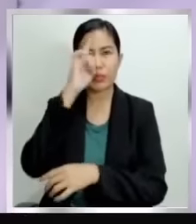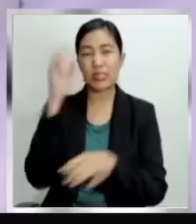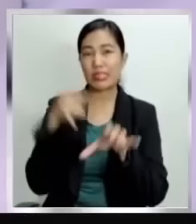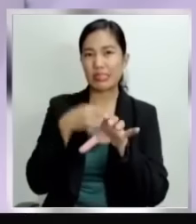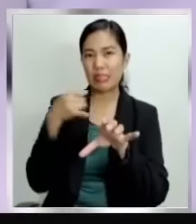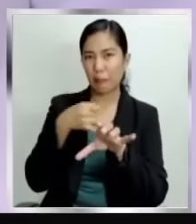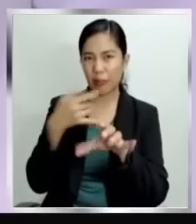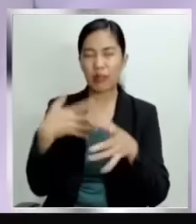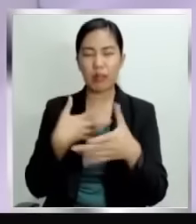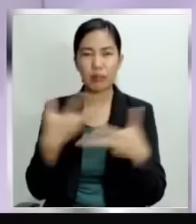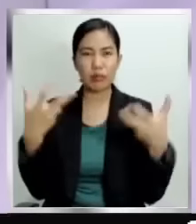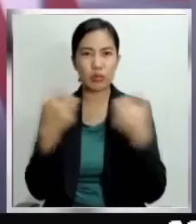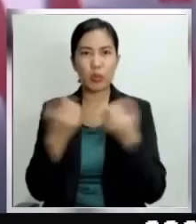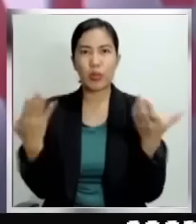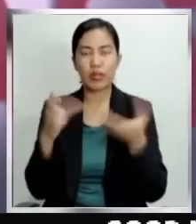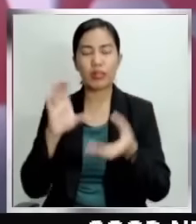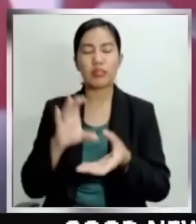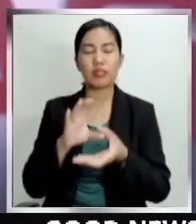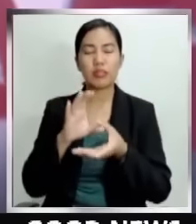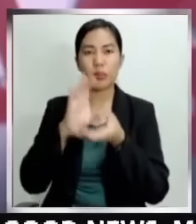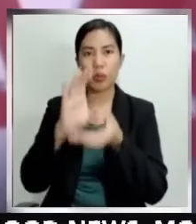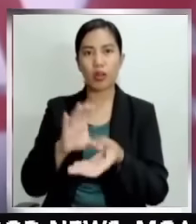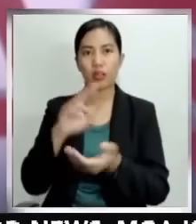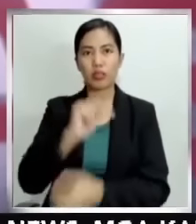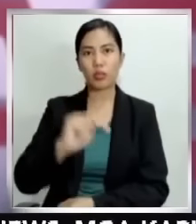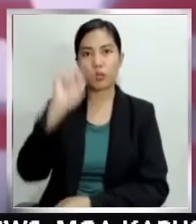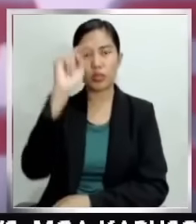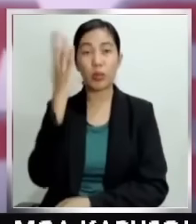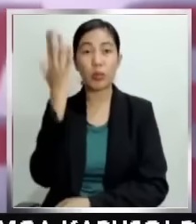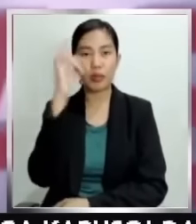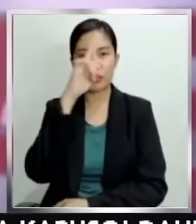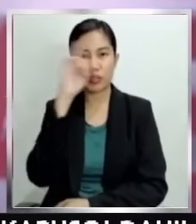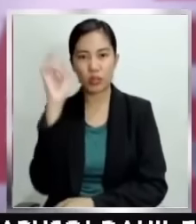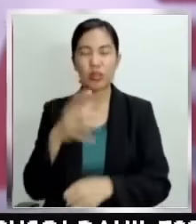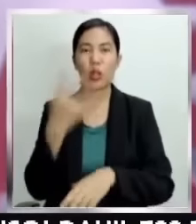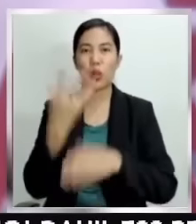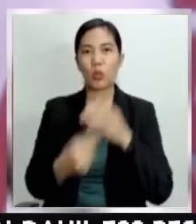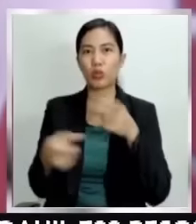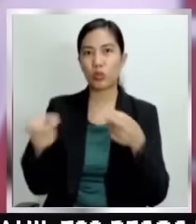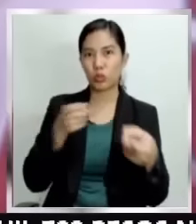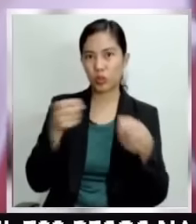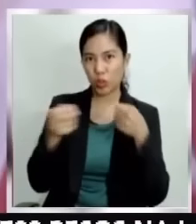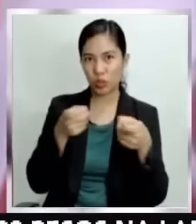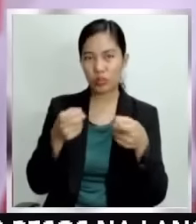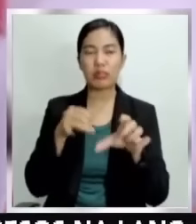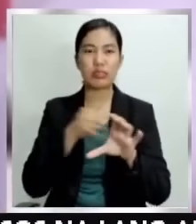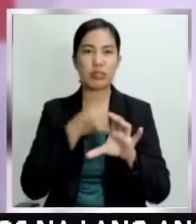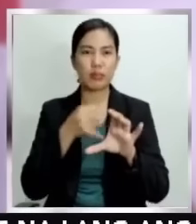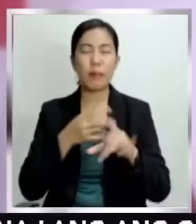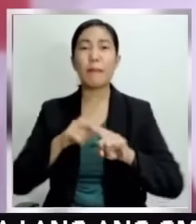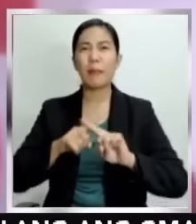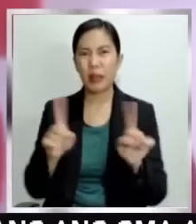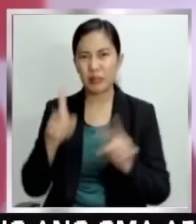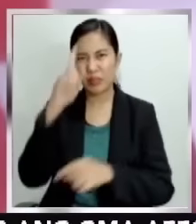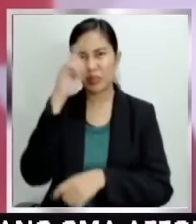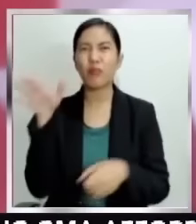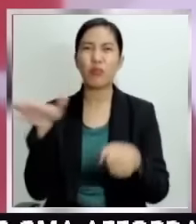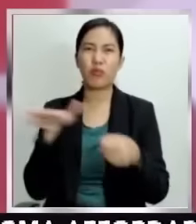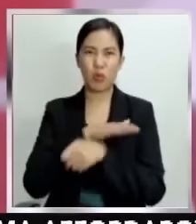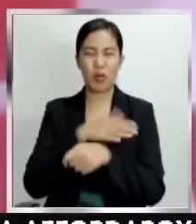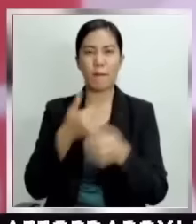na naging sanhi ng disgrasya. Pero overloaded umano ang jeep na karamihan sa mga pasahero ay mga estudyante. Nakatutok